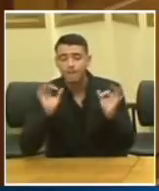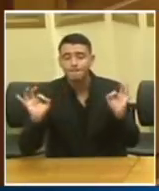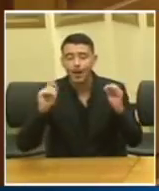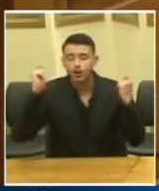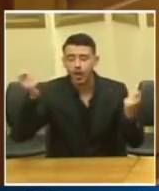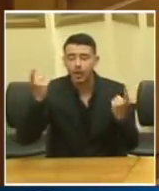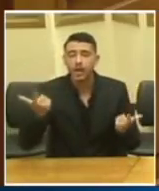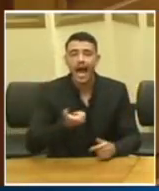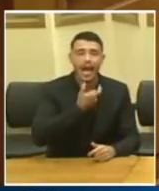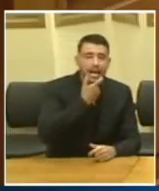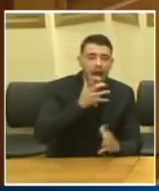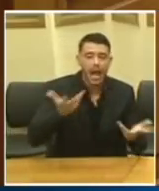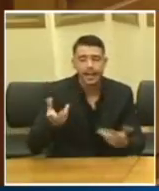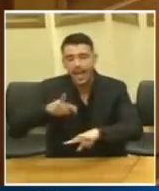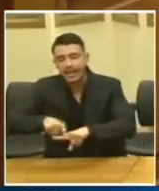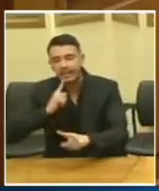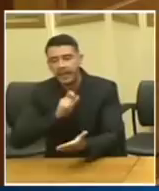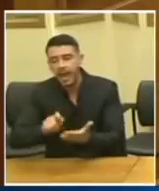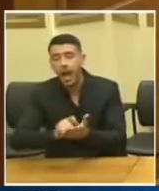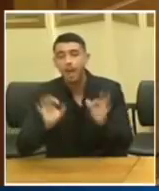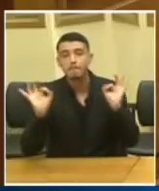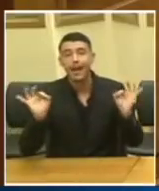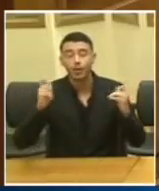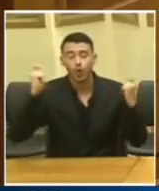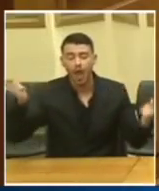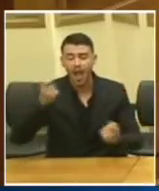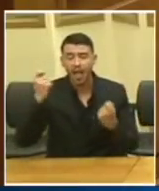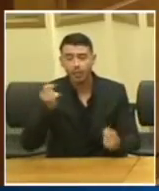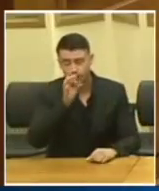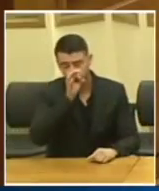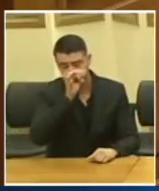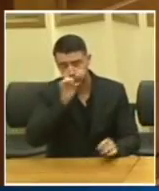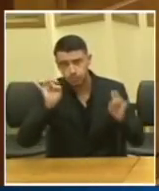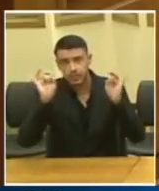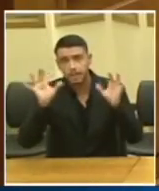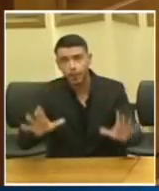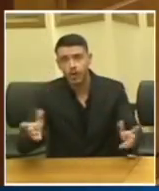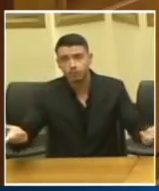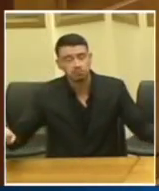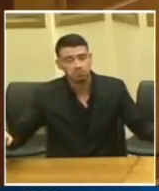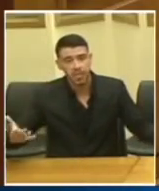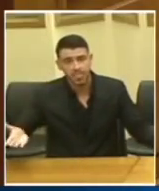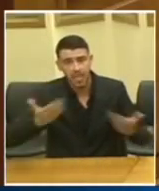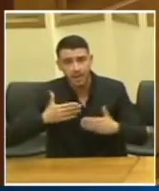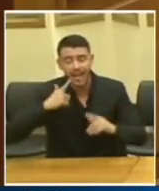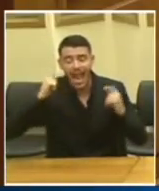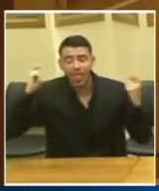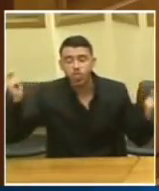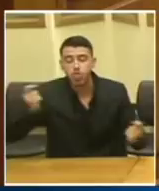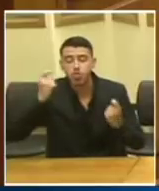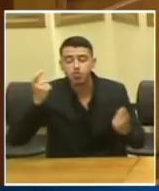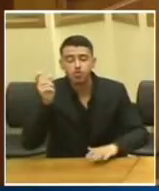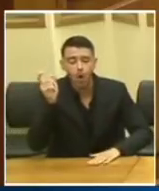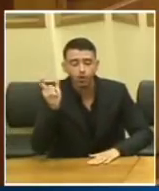στην αγγλική η λέξη μακεδονικό έθνος, Macedonian Nation, η λέξη εθνότητα, η λέξη